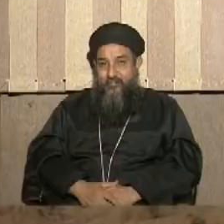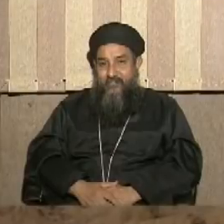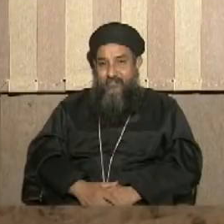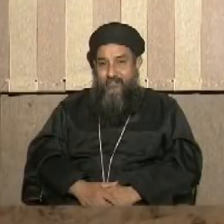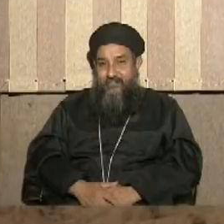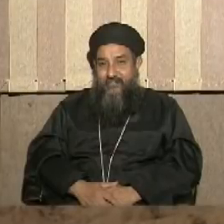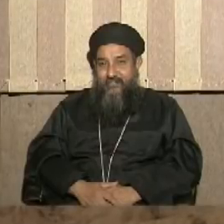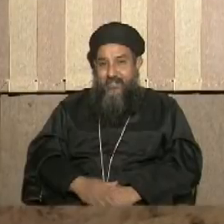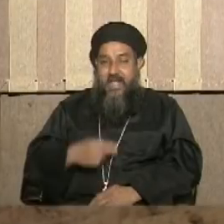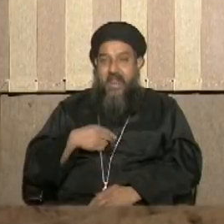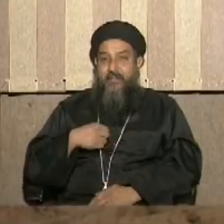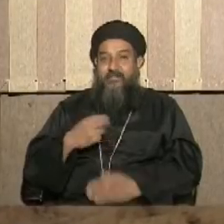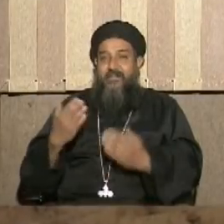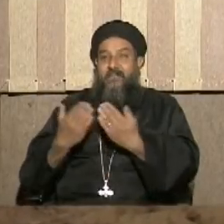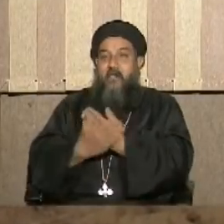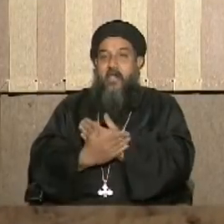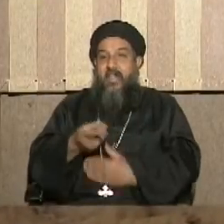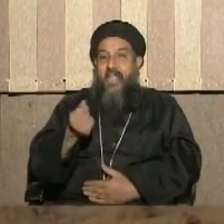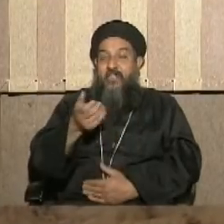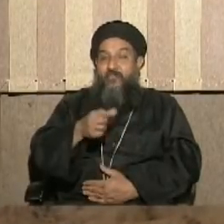سلامة.